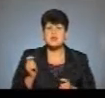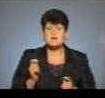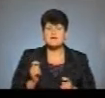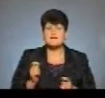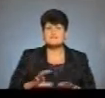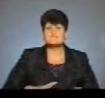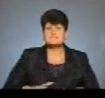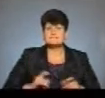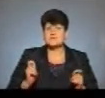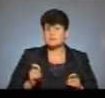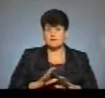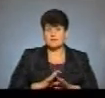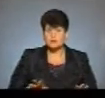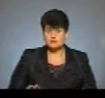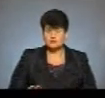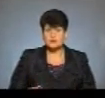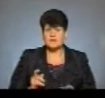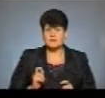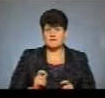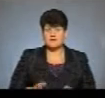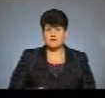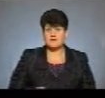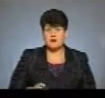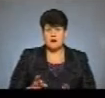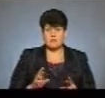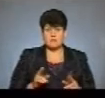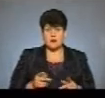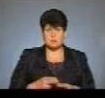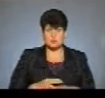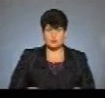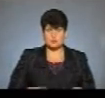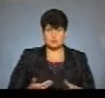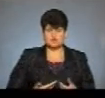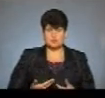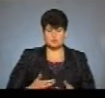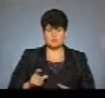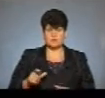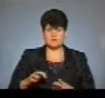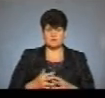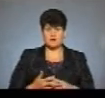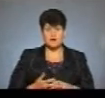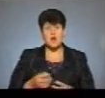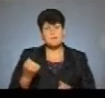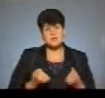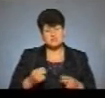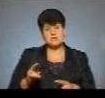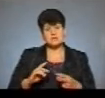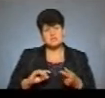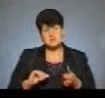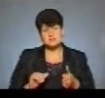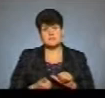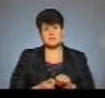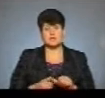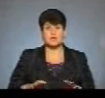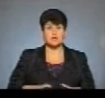буде їздити, розвозити, привозити і так далі. Ну, а як без коней жити? Виявляється, машини замінили коней, так? А